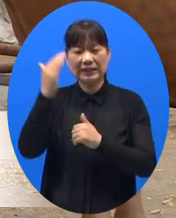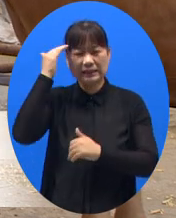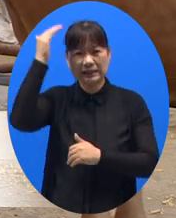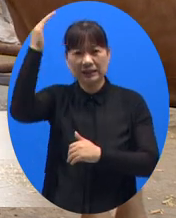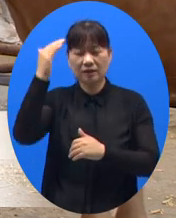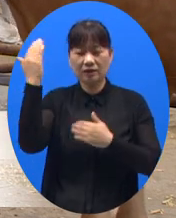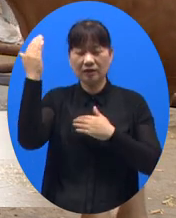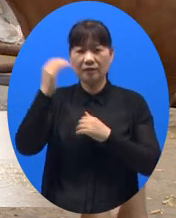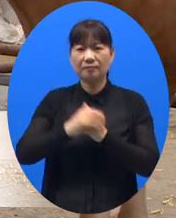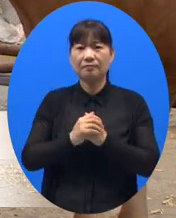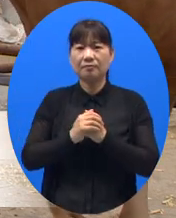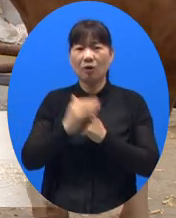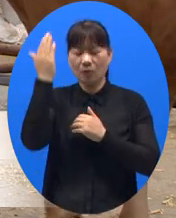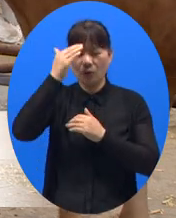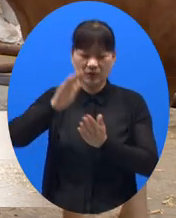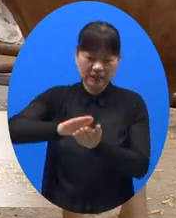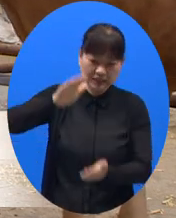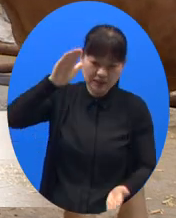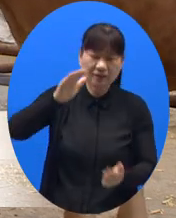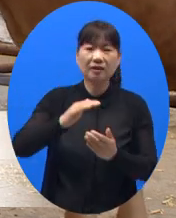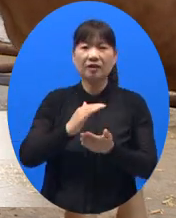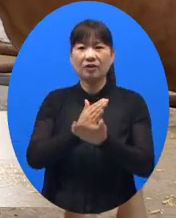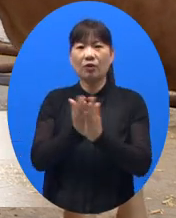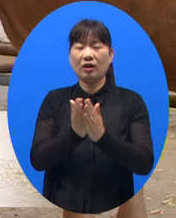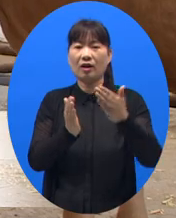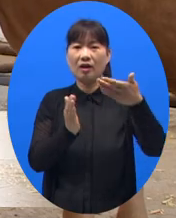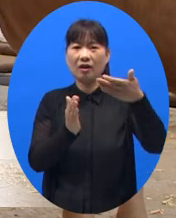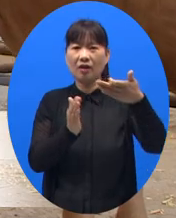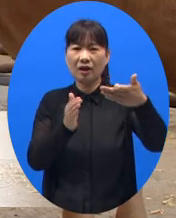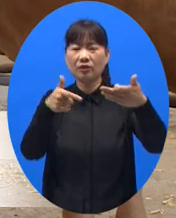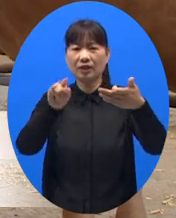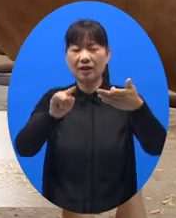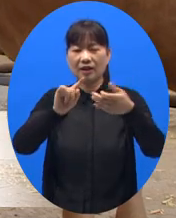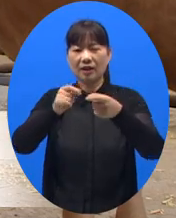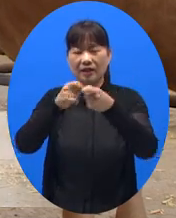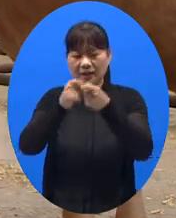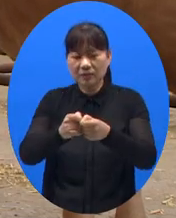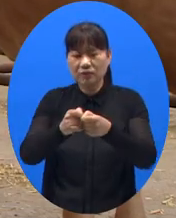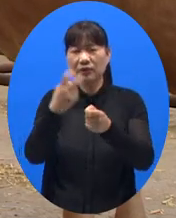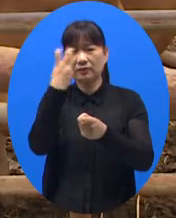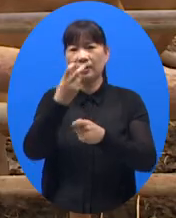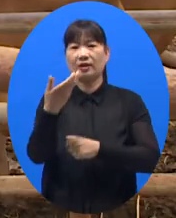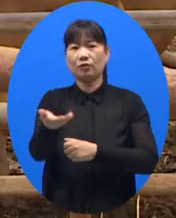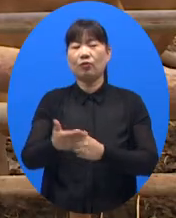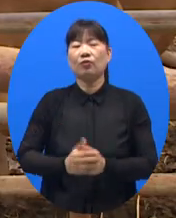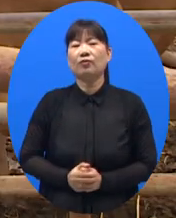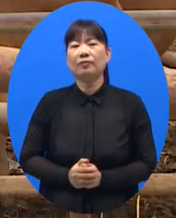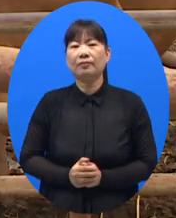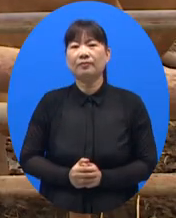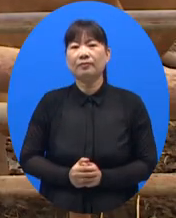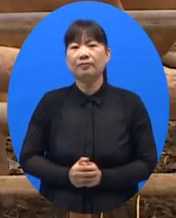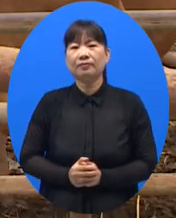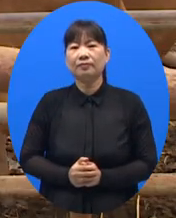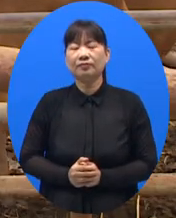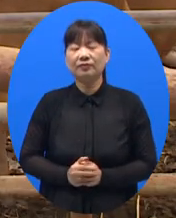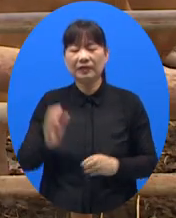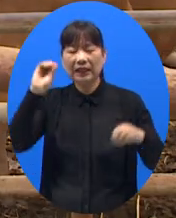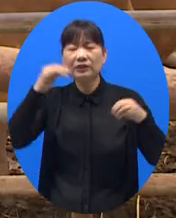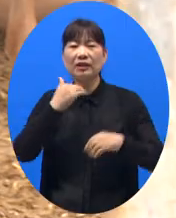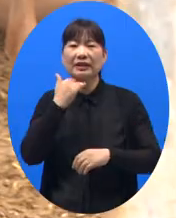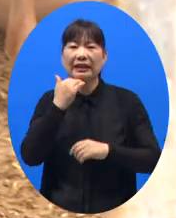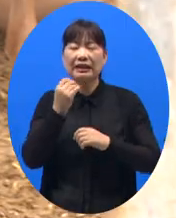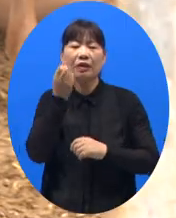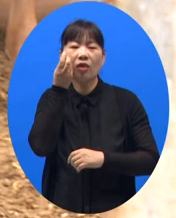대구까지 3까지 19 께 부여 돼서 세부적으로 심사를 하게 되었습니다 대회는 가축의 나